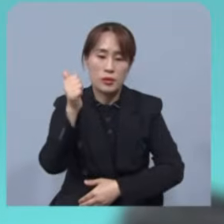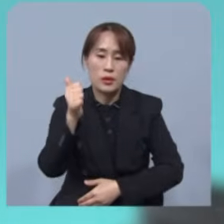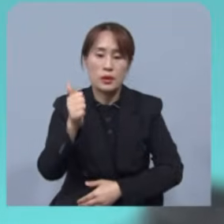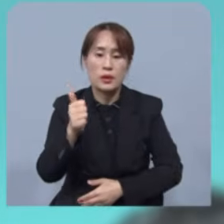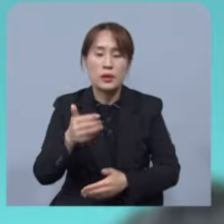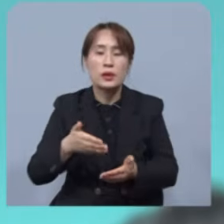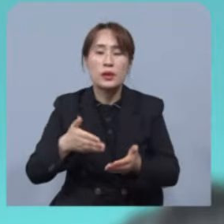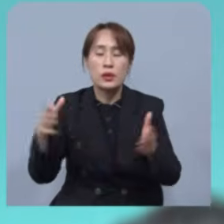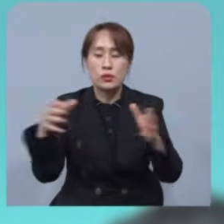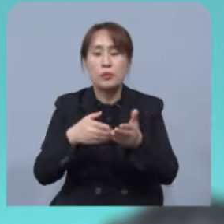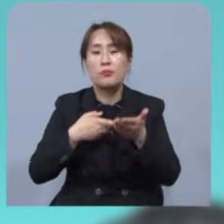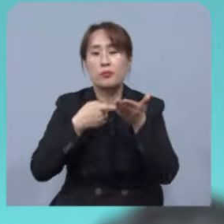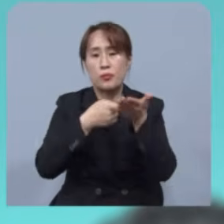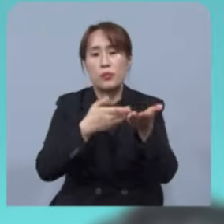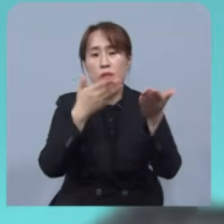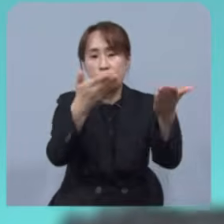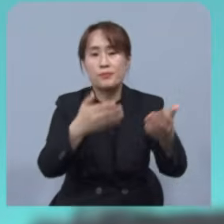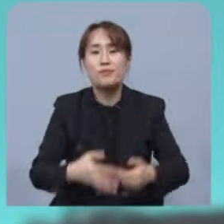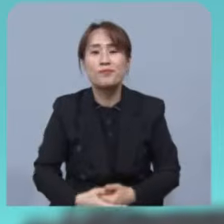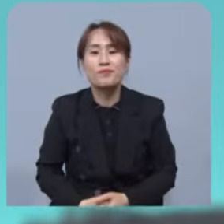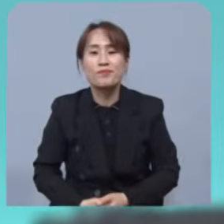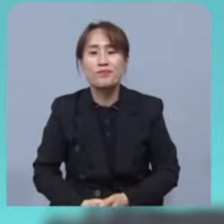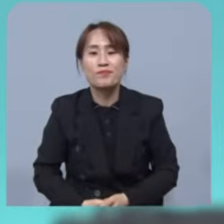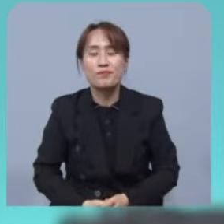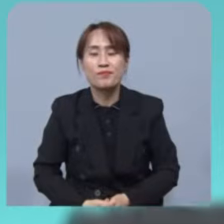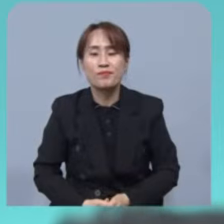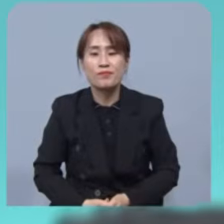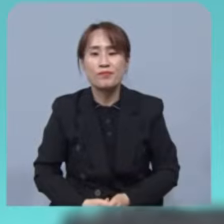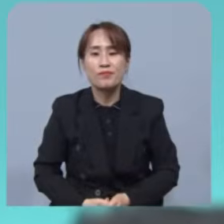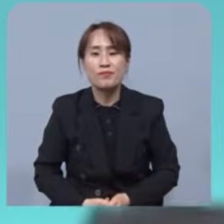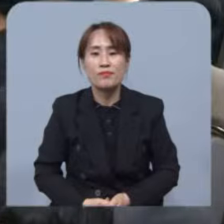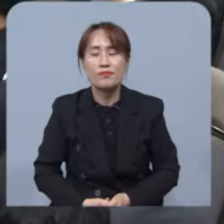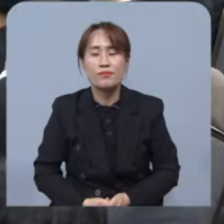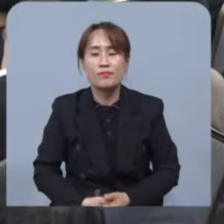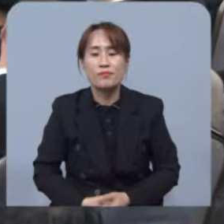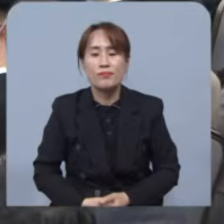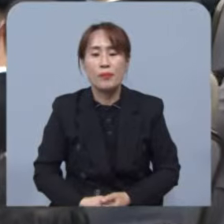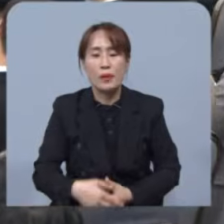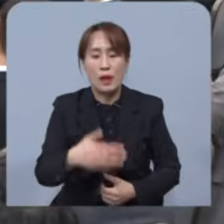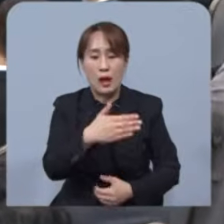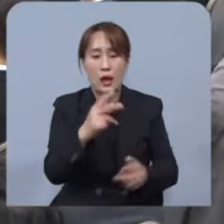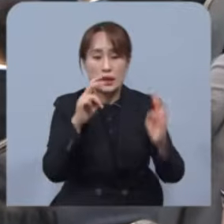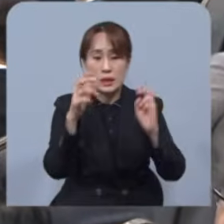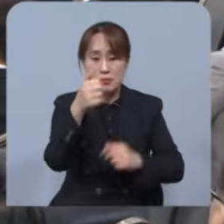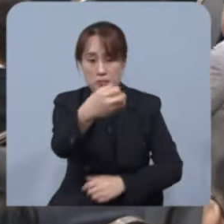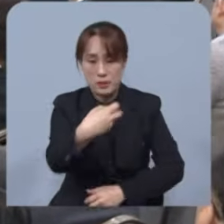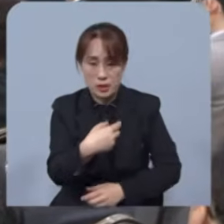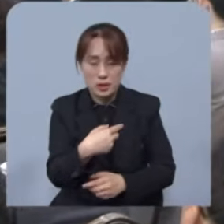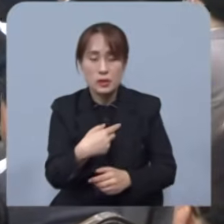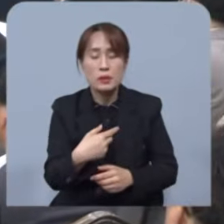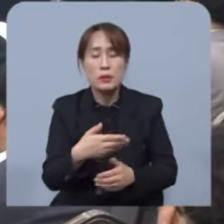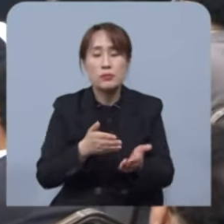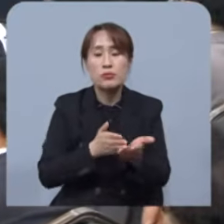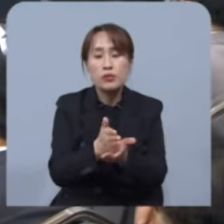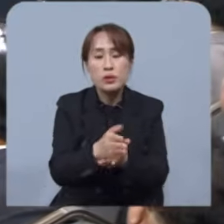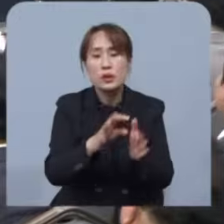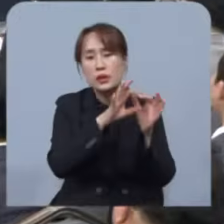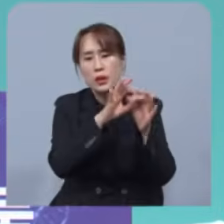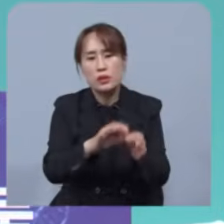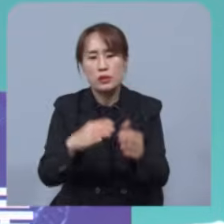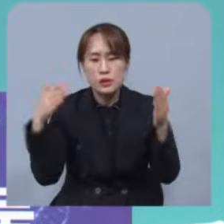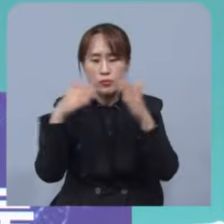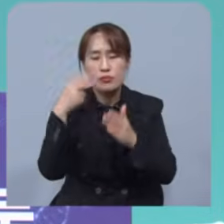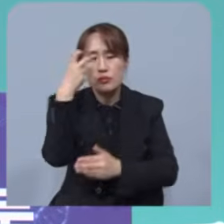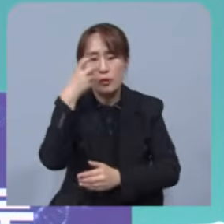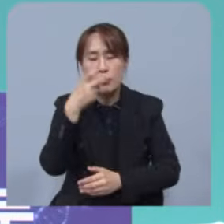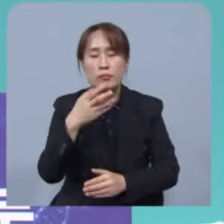한번 종합 보고대를 네. 갖도록 하겠습니다. 우리가 안 그래도 이 말씀하신 분야는 계속 집중 점검하고